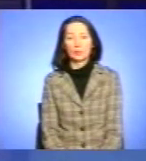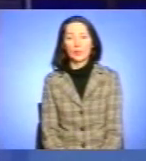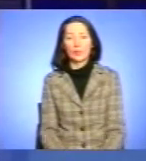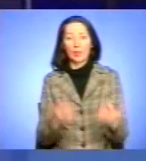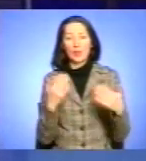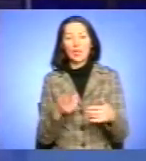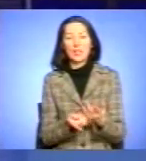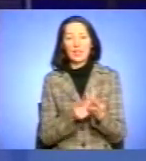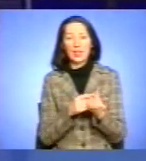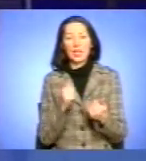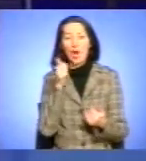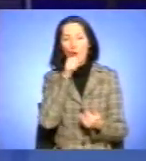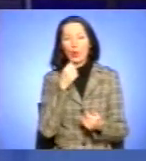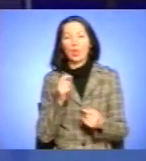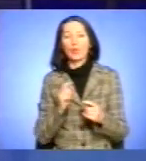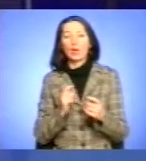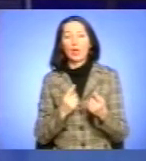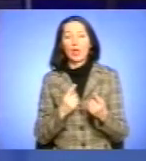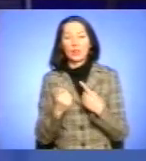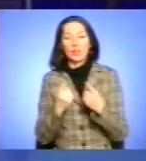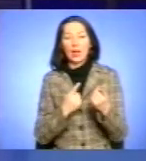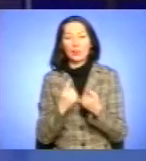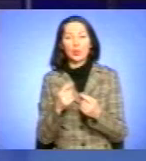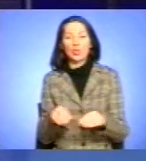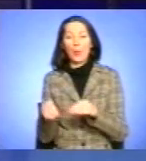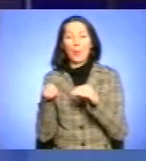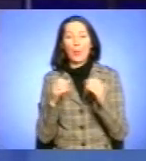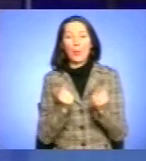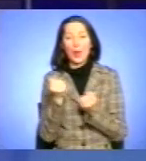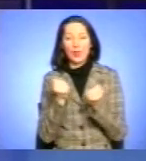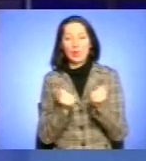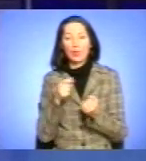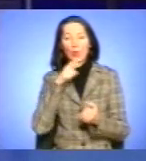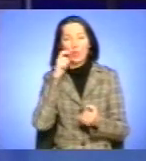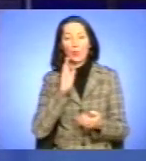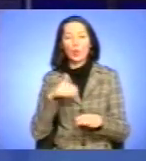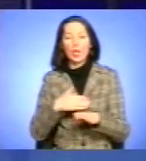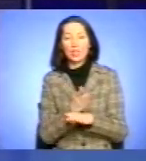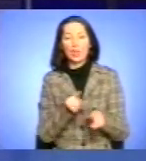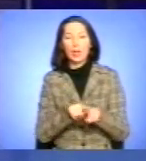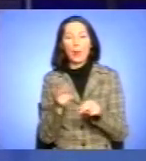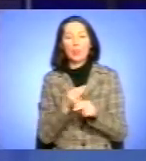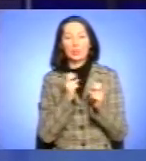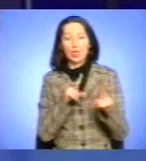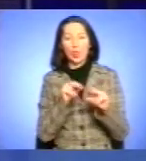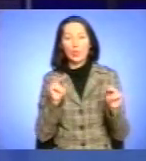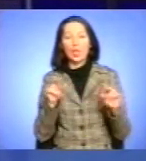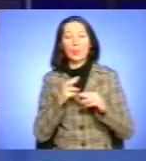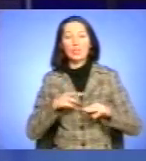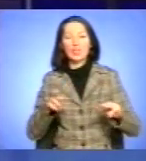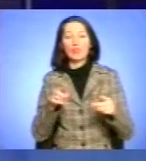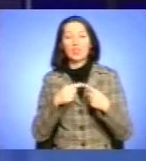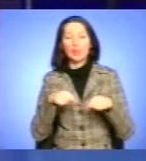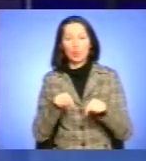Вже за кілька років транспортні перевезення по Україні стануть якісніші та безпечніші, обіцяють в Міністерстві інфраструктури. На